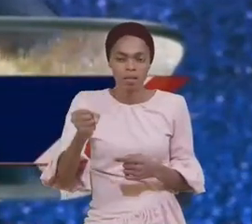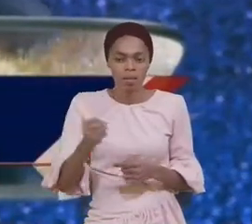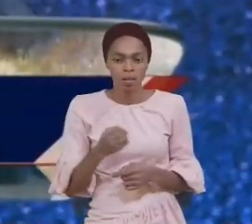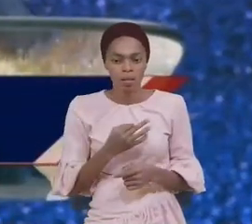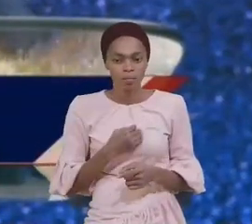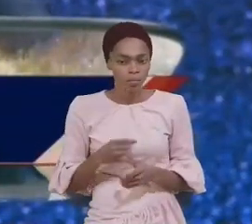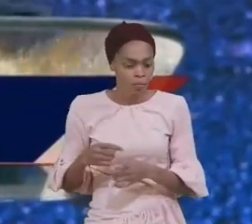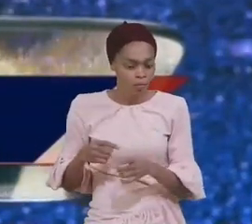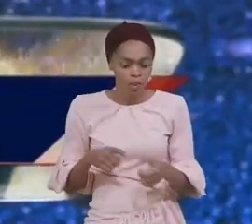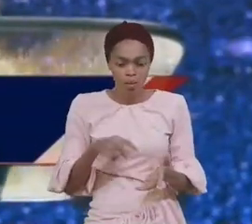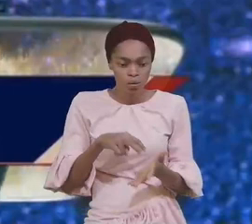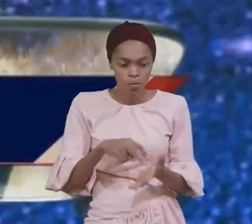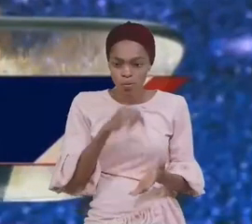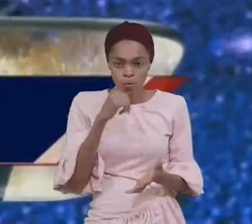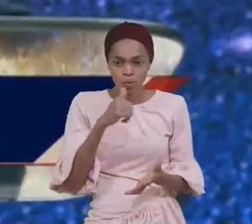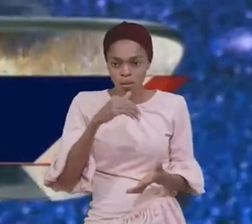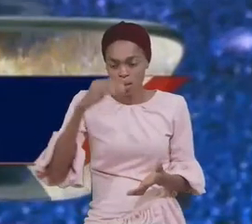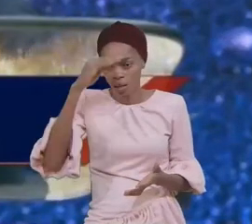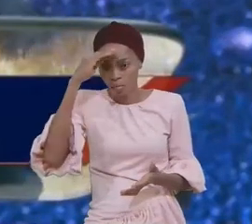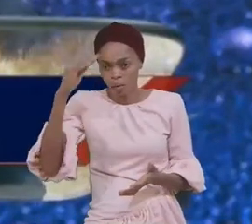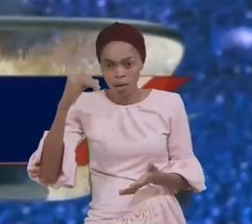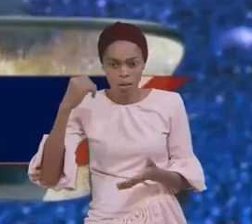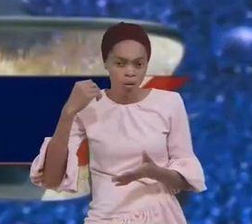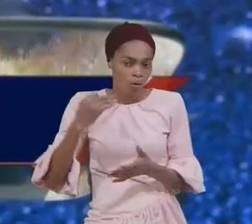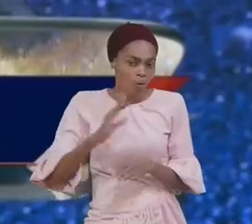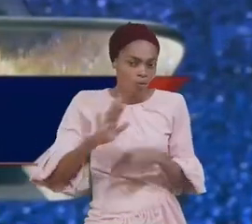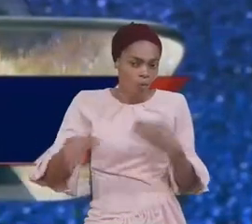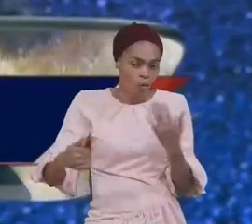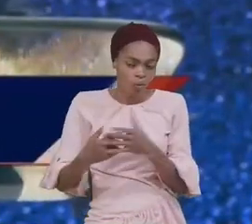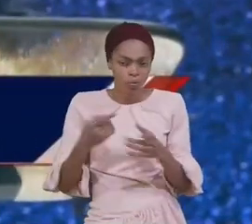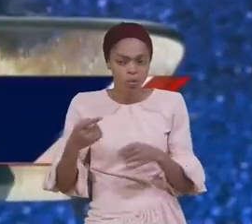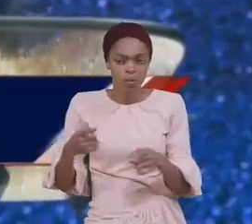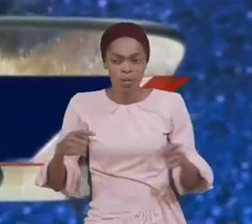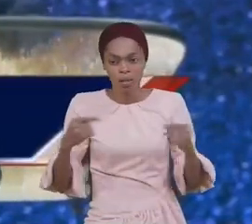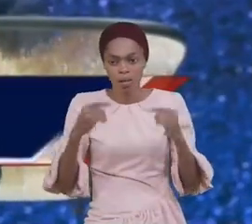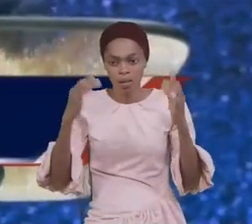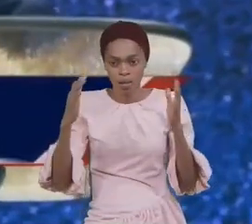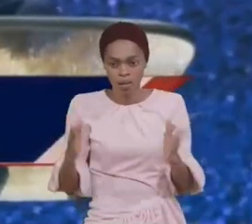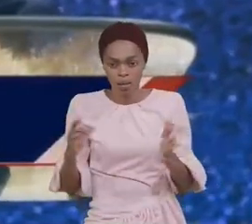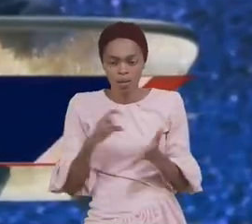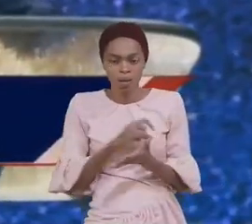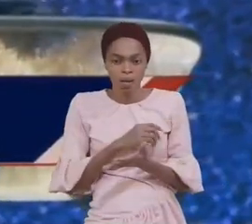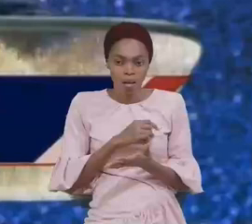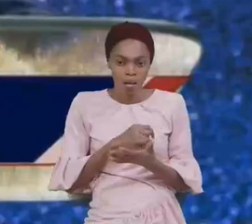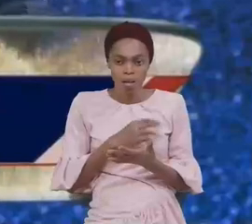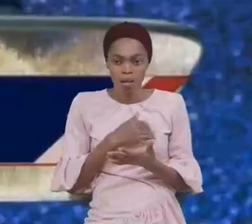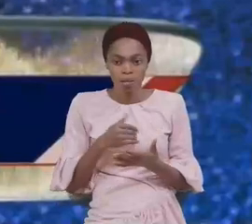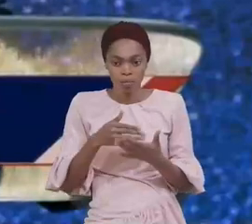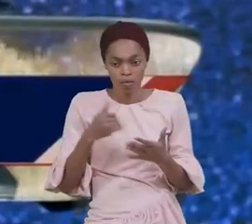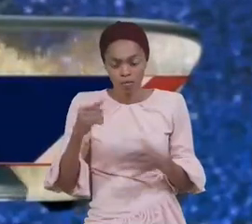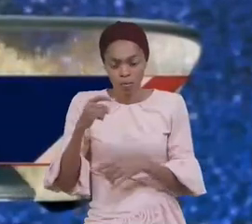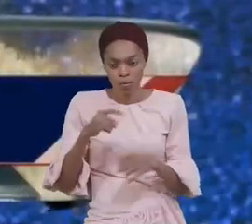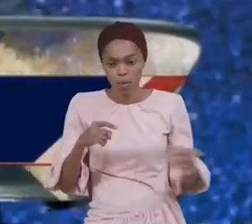Aucun de leurs ennemis ne put leur résister, et l'Éternel